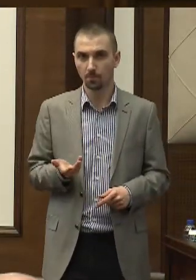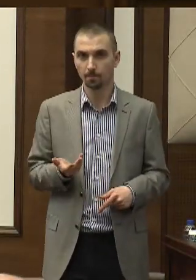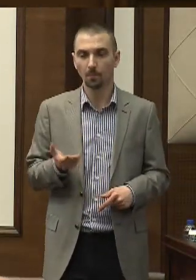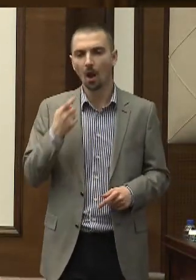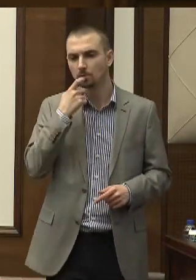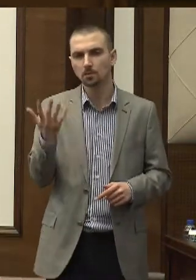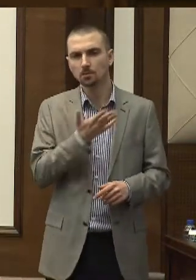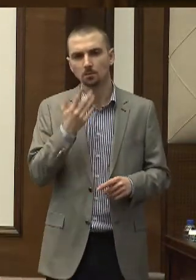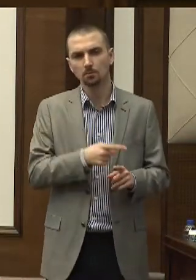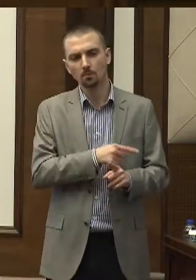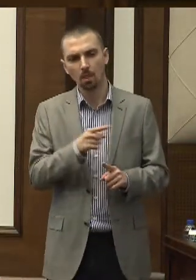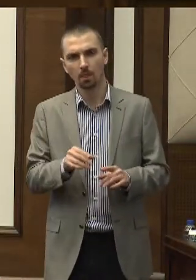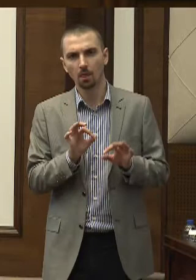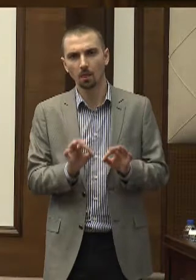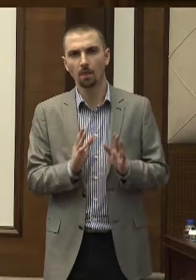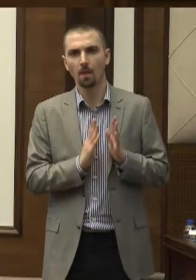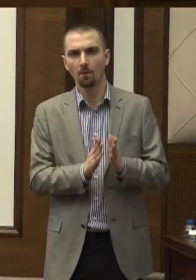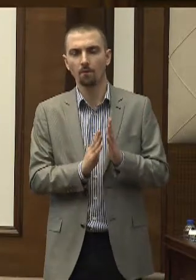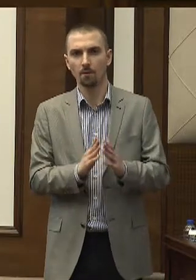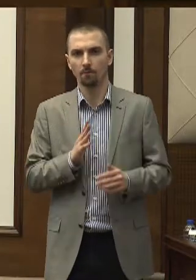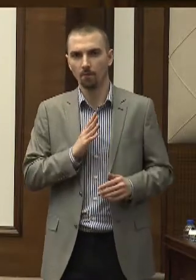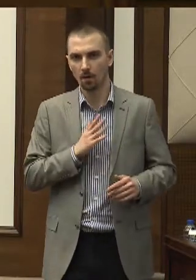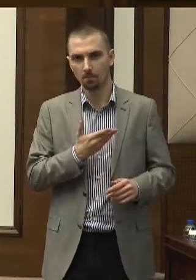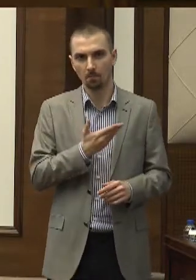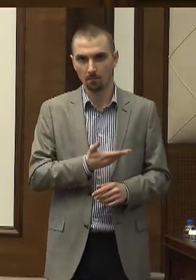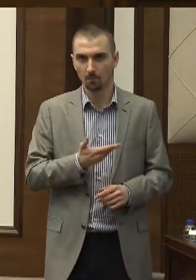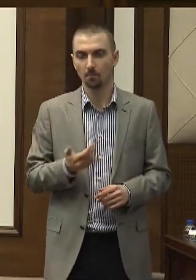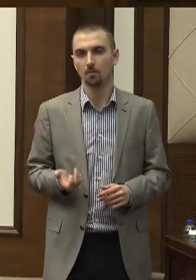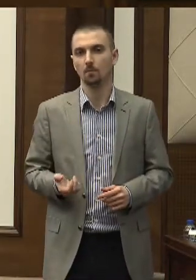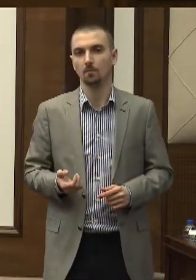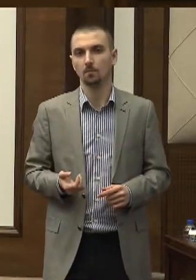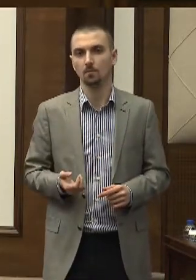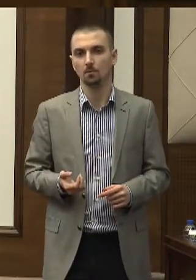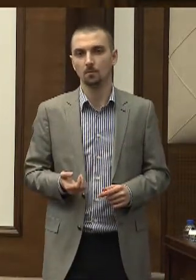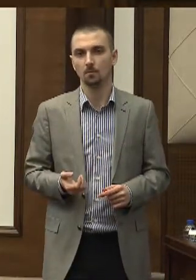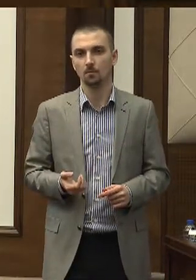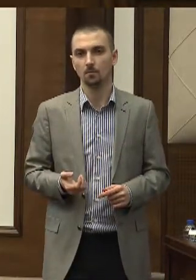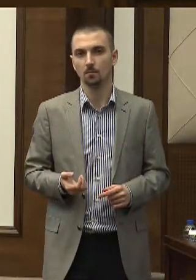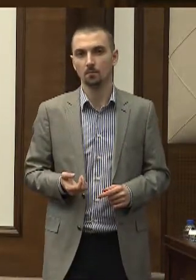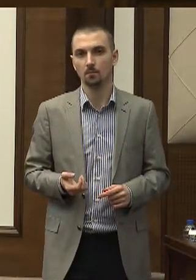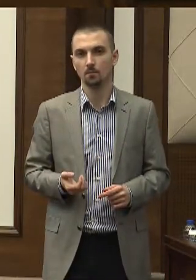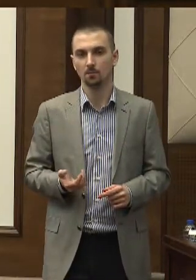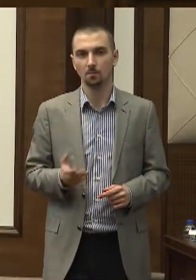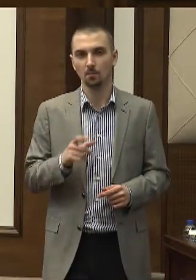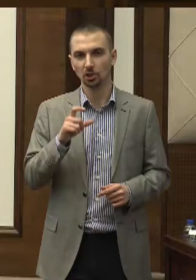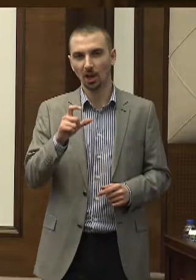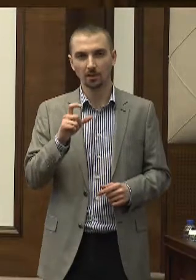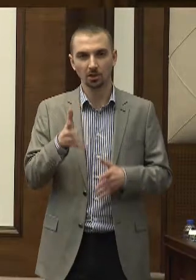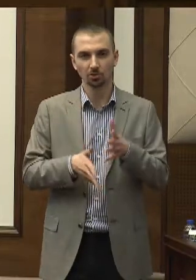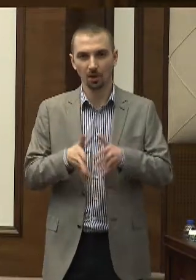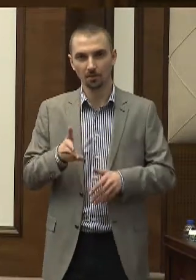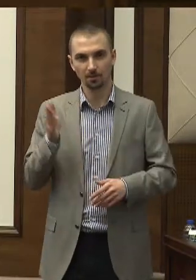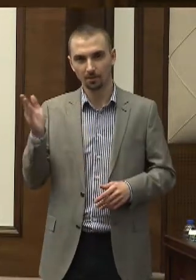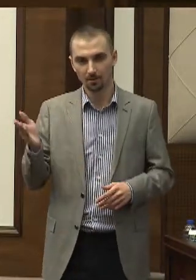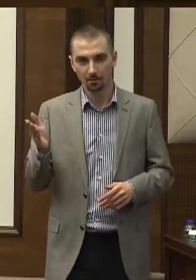oluşmuş, bugüne kadar çoğunlukla Cengiz Topel Caddesi gibi örnek veriyorum.